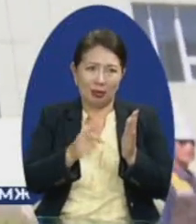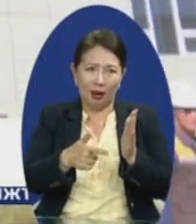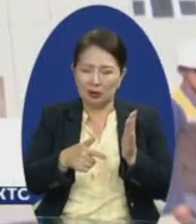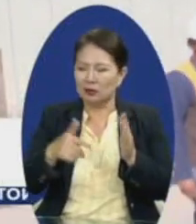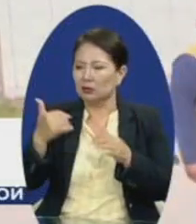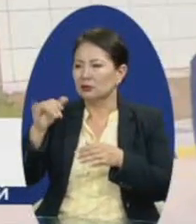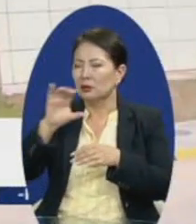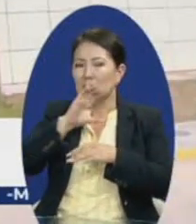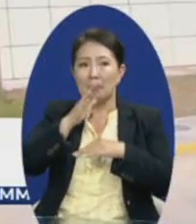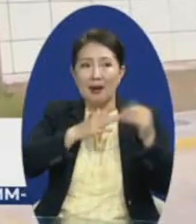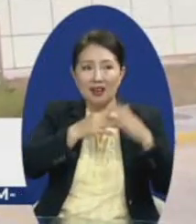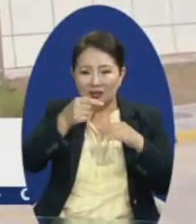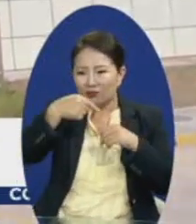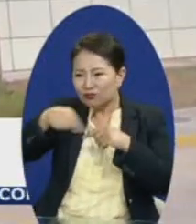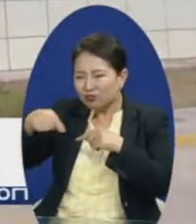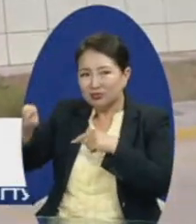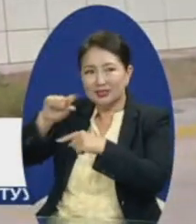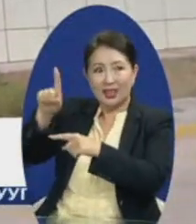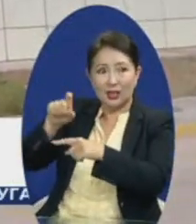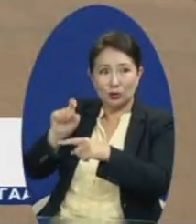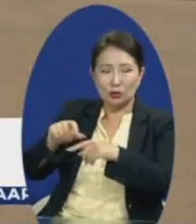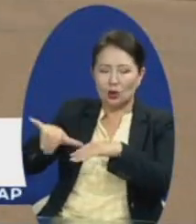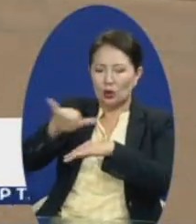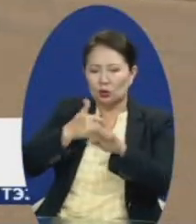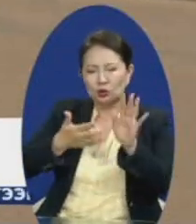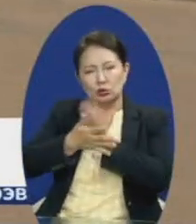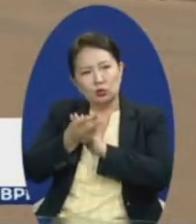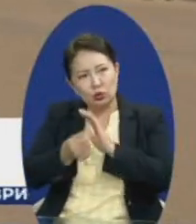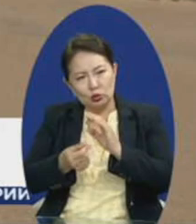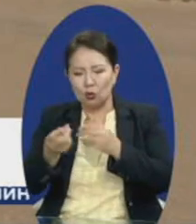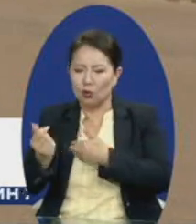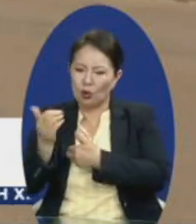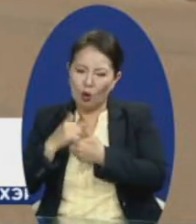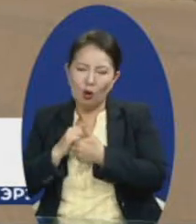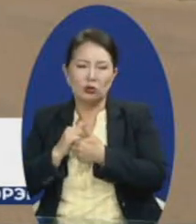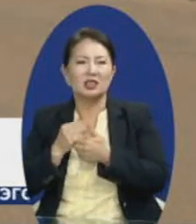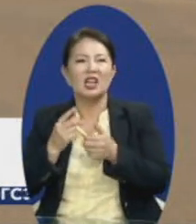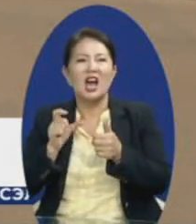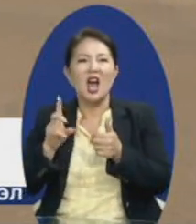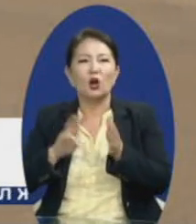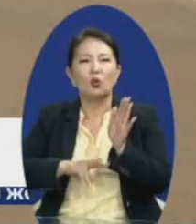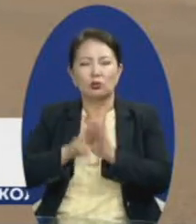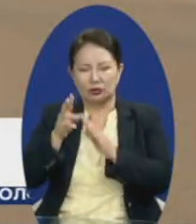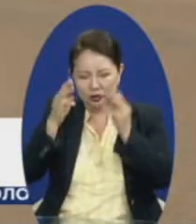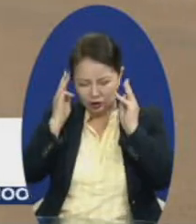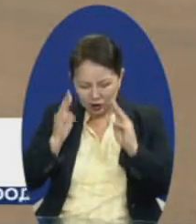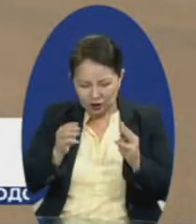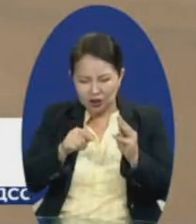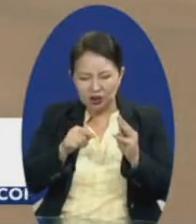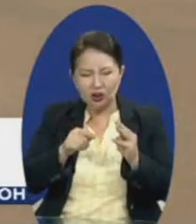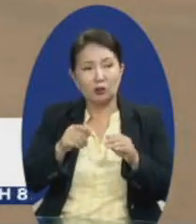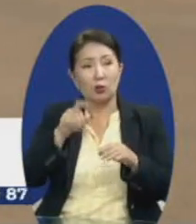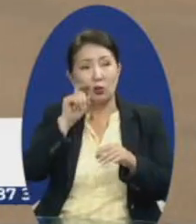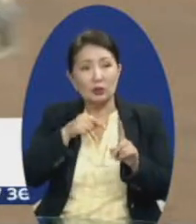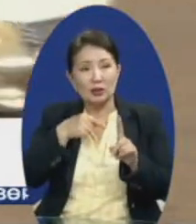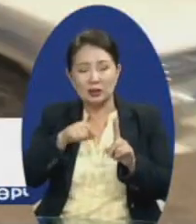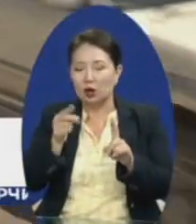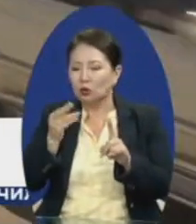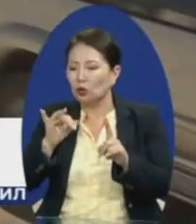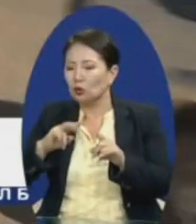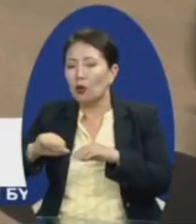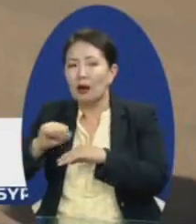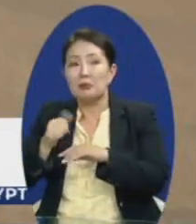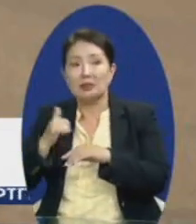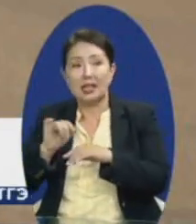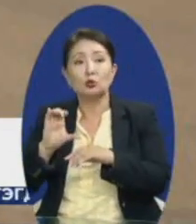барилгуудын асуудлыг улсын төсөв болон хөрөнгө оруулалтын бусад их үүсвэрээр шийдвэрлэх хүсэлтийг Дундгов аймгийн зарим сумынхан гаргаж